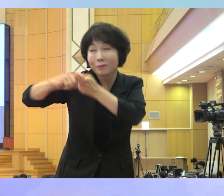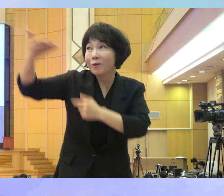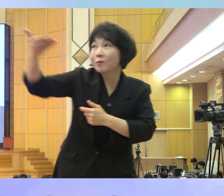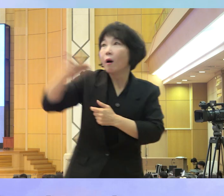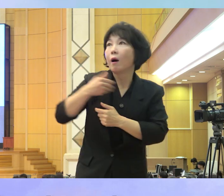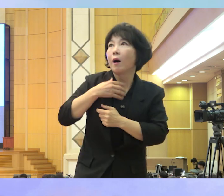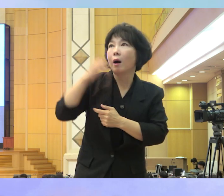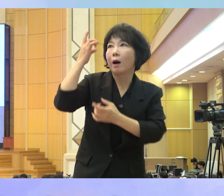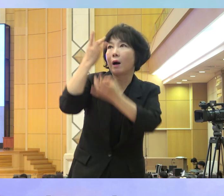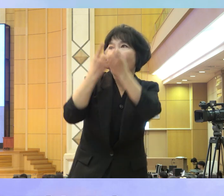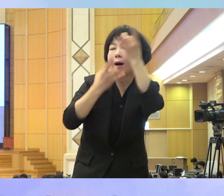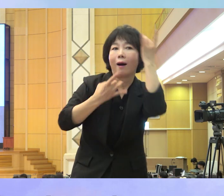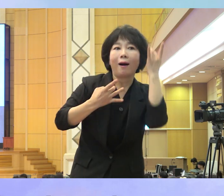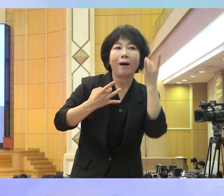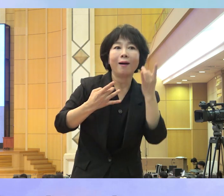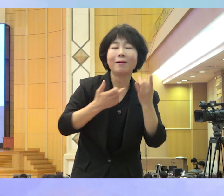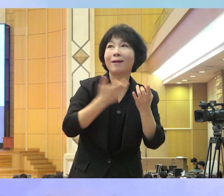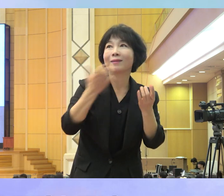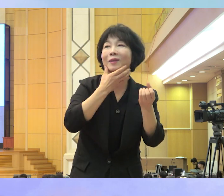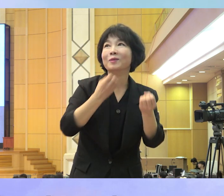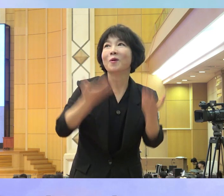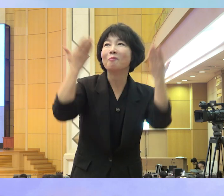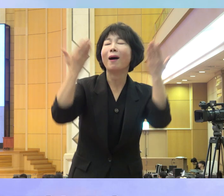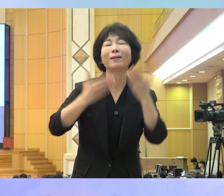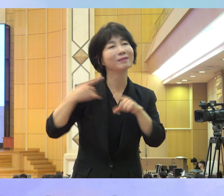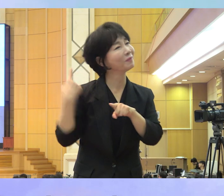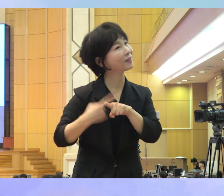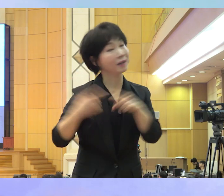어마어마한 얘기 아닙니까? 이거는